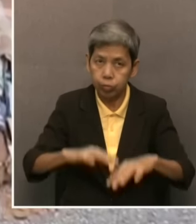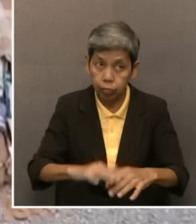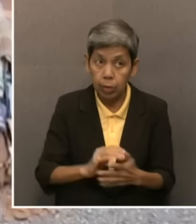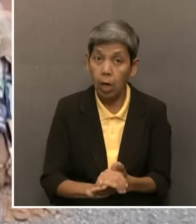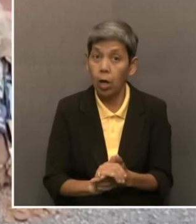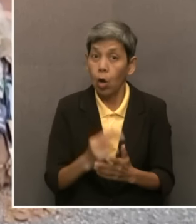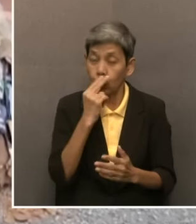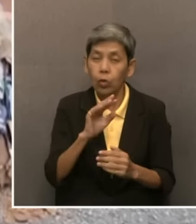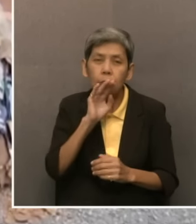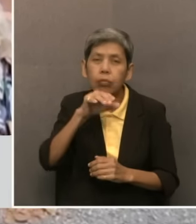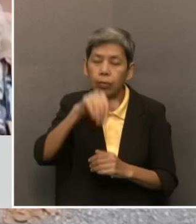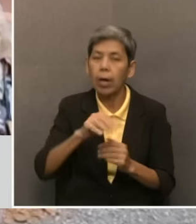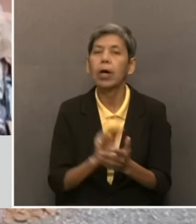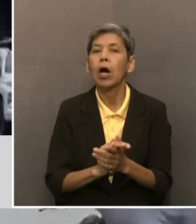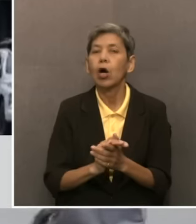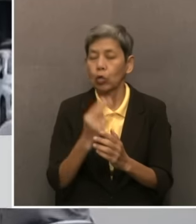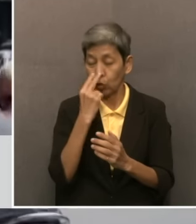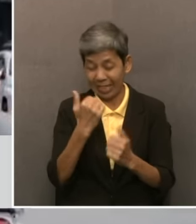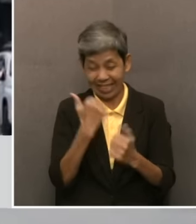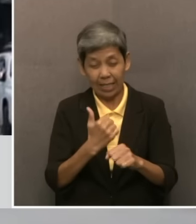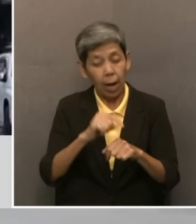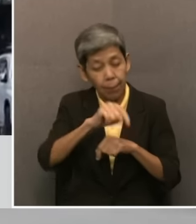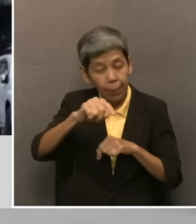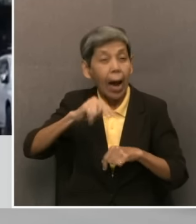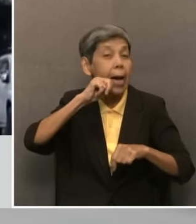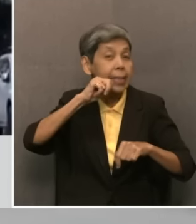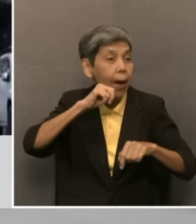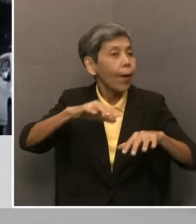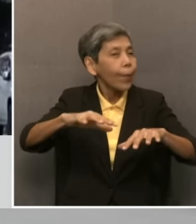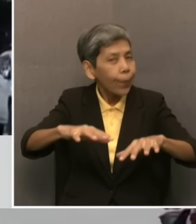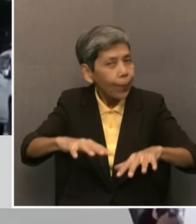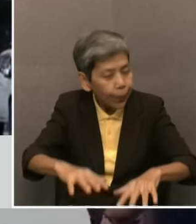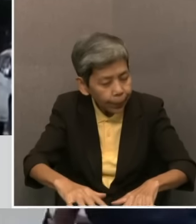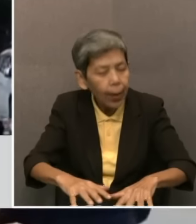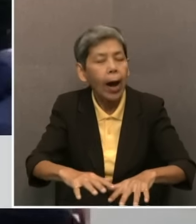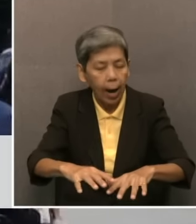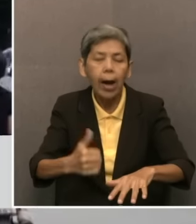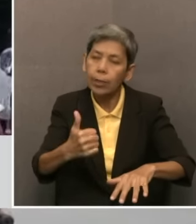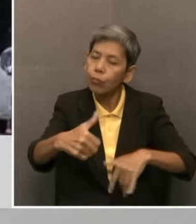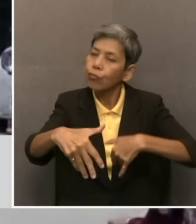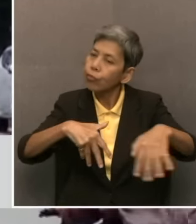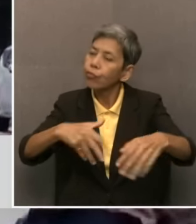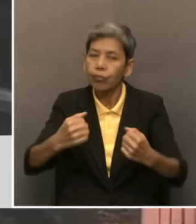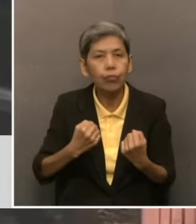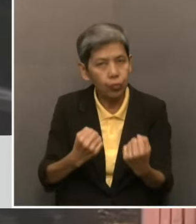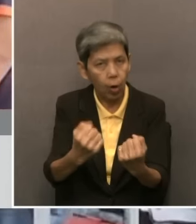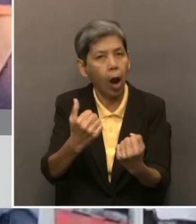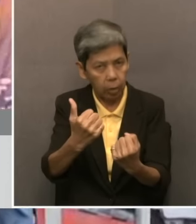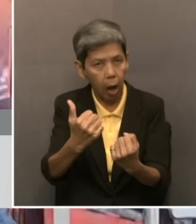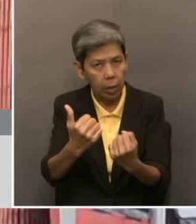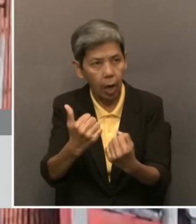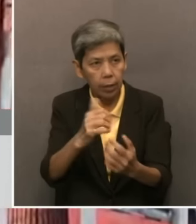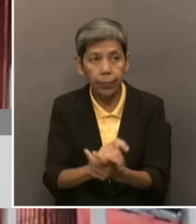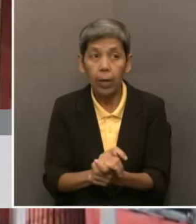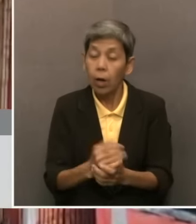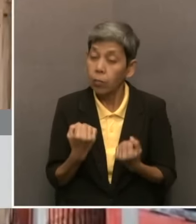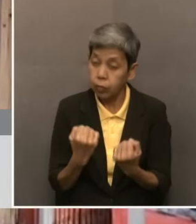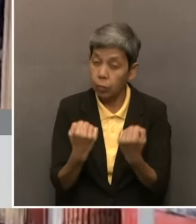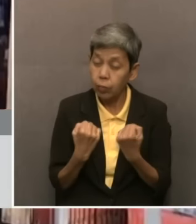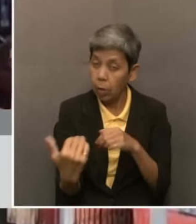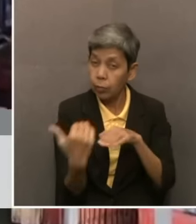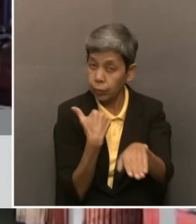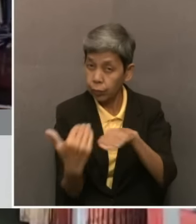ในเขตเทศบาลนครยะลาหลายจุดระดับน้ำลดลงจนเกือบเข้าสู่ภาวะปกติแล้ว เส้นทางการจราจรในเ